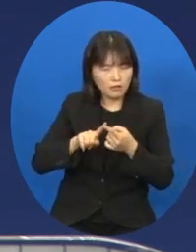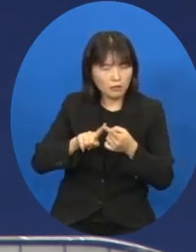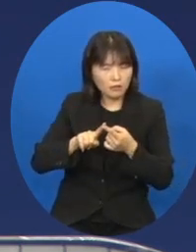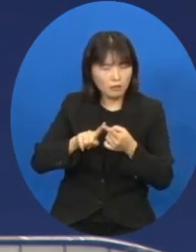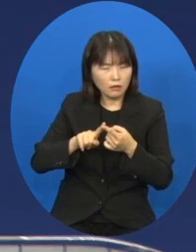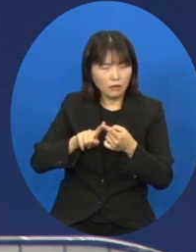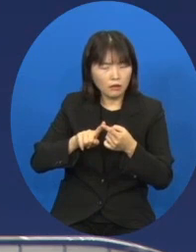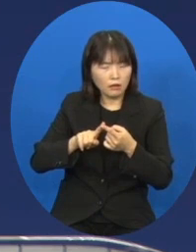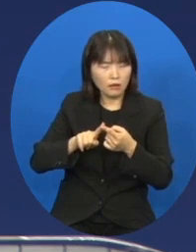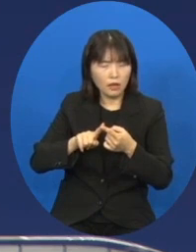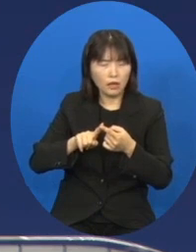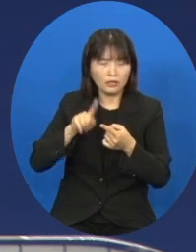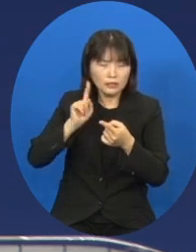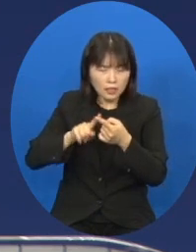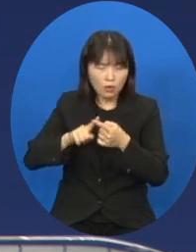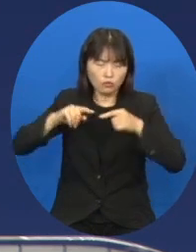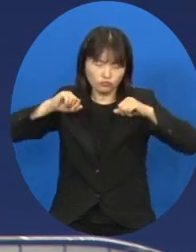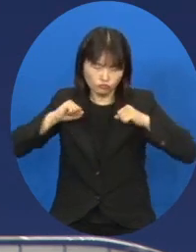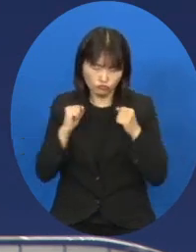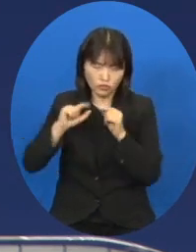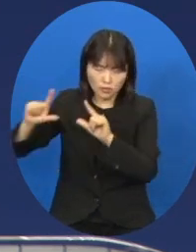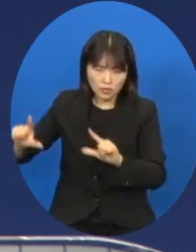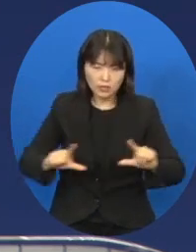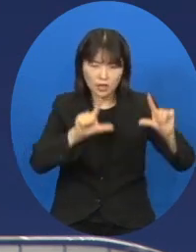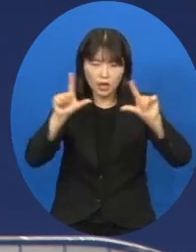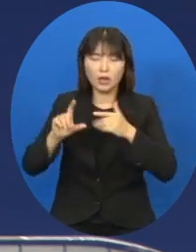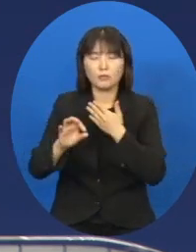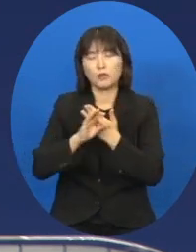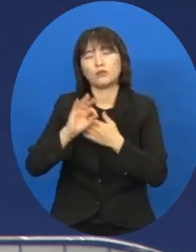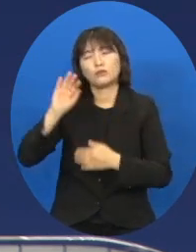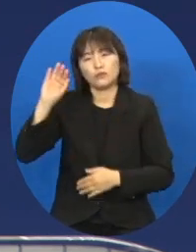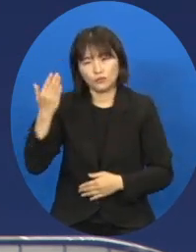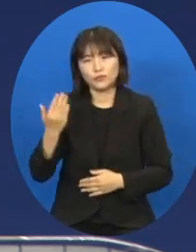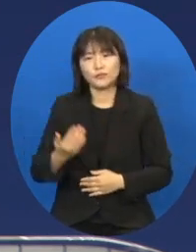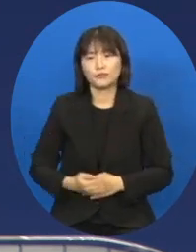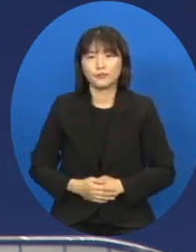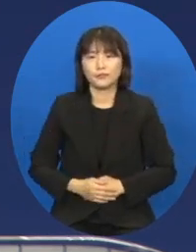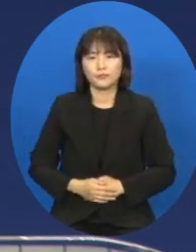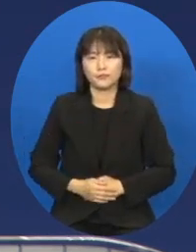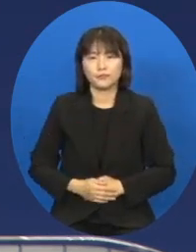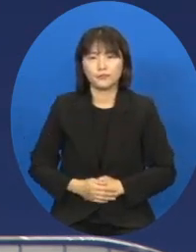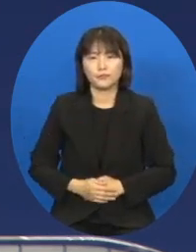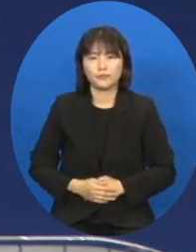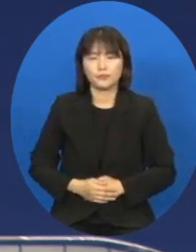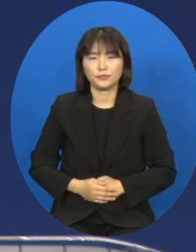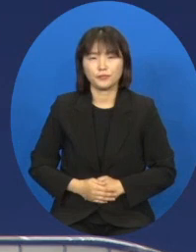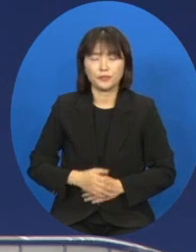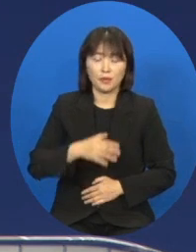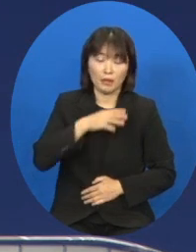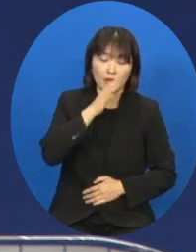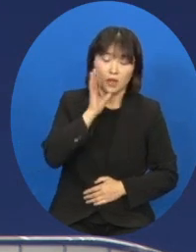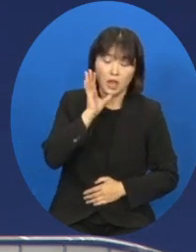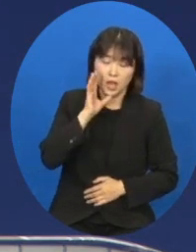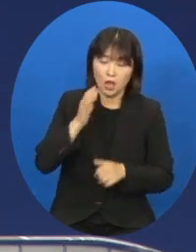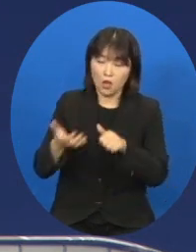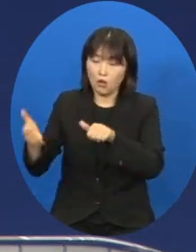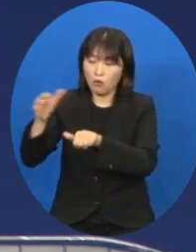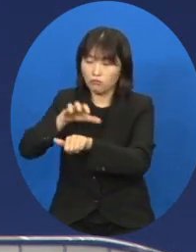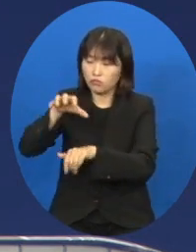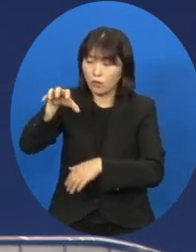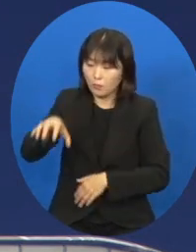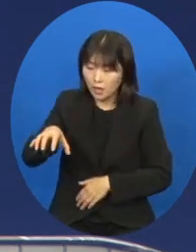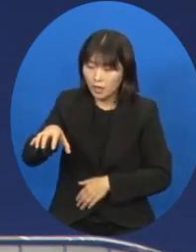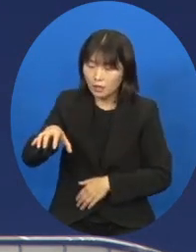그대로 순종하는 삶을 살기만 하면 되는 거예요. 철드니 무덤 앞이라는 말이